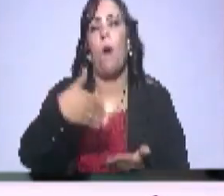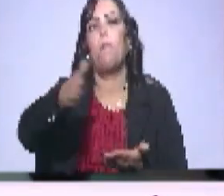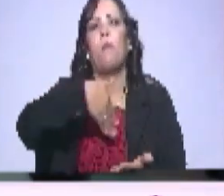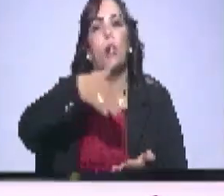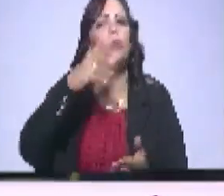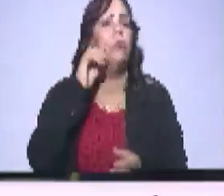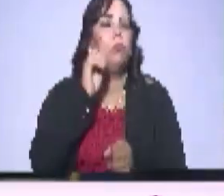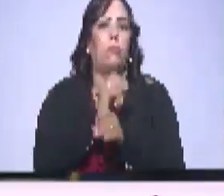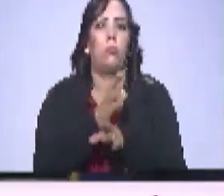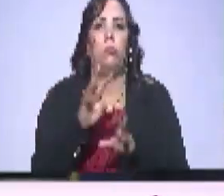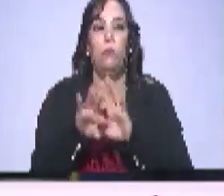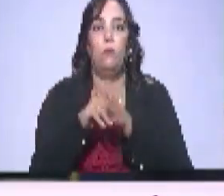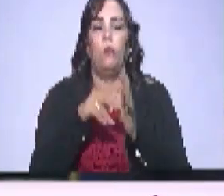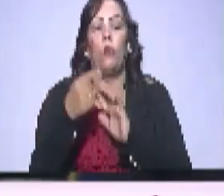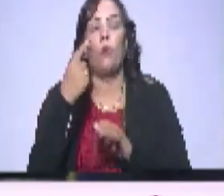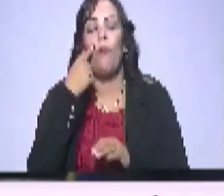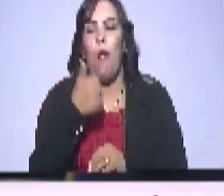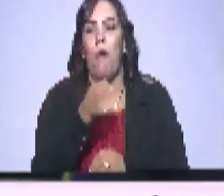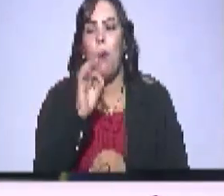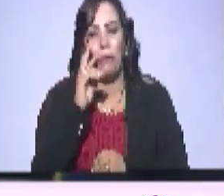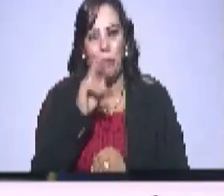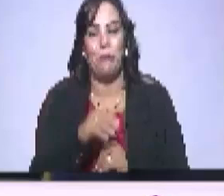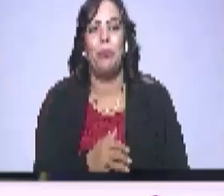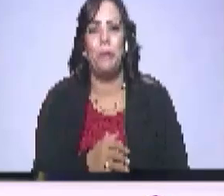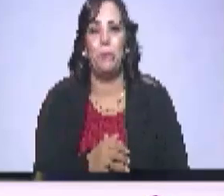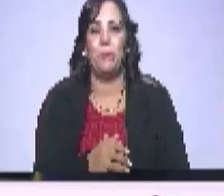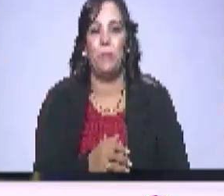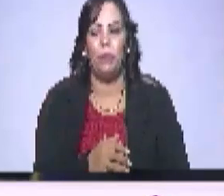يعجبك. هنعمل حاجه هنا ظريفه كده.